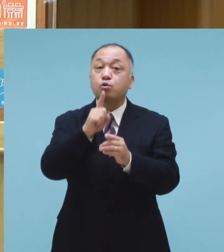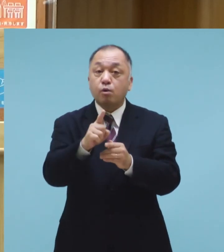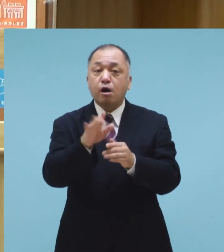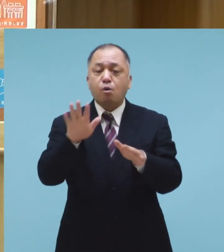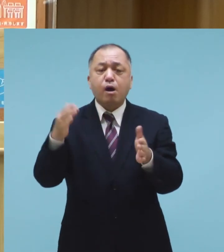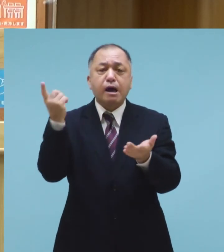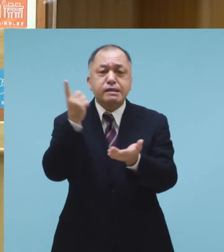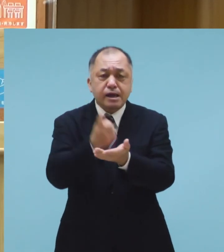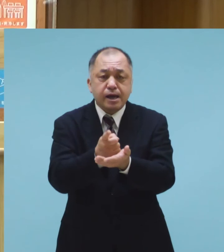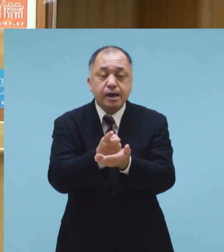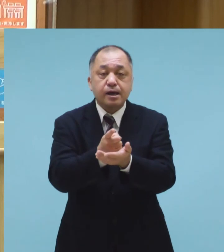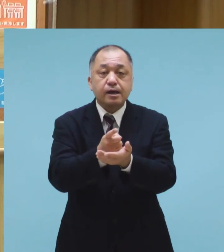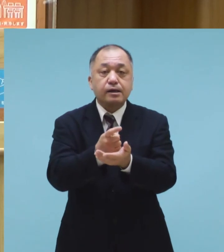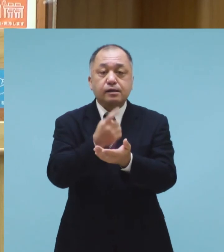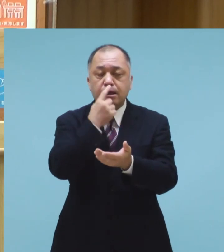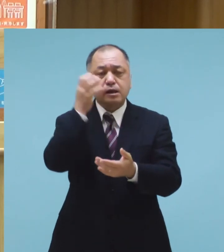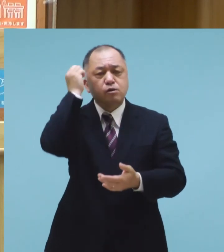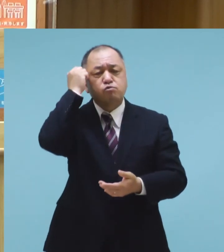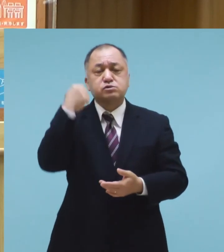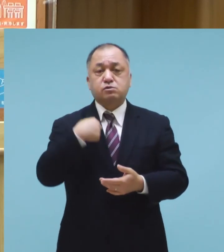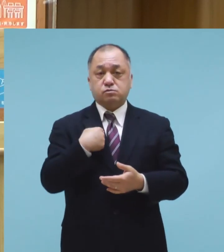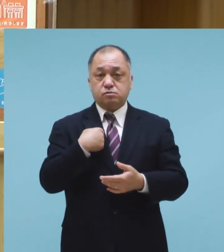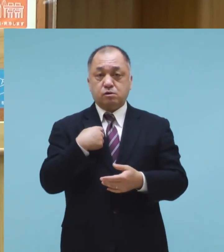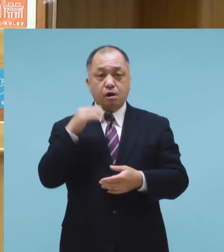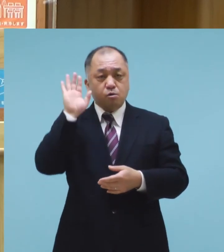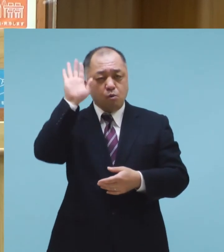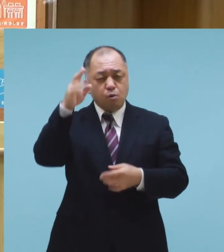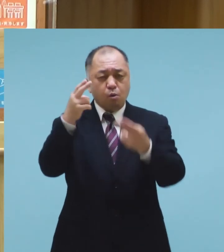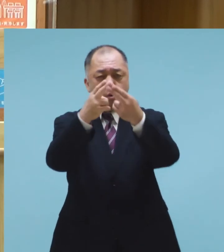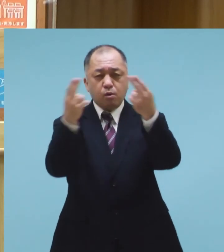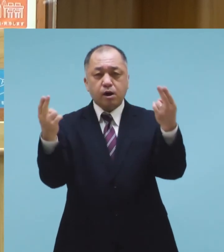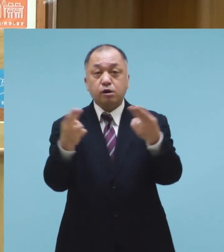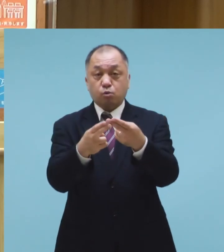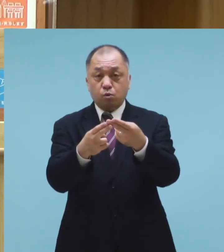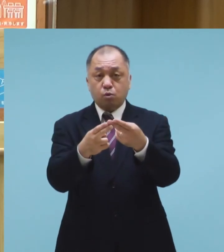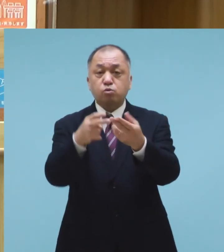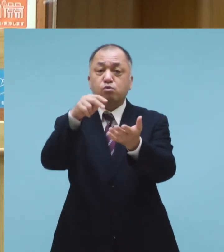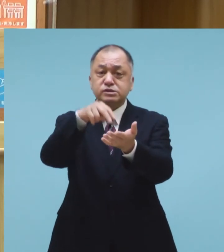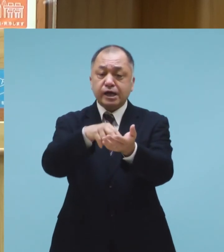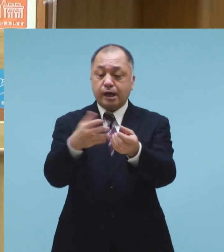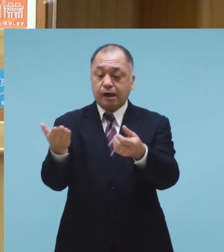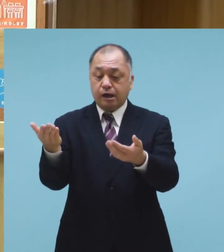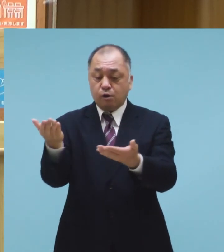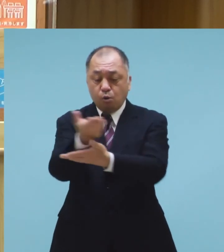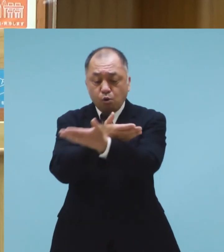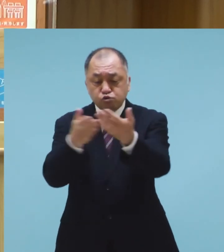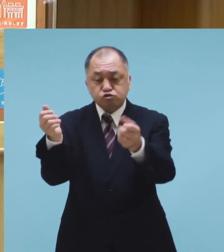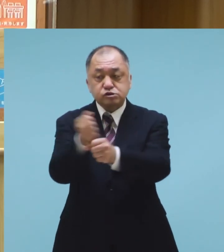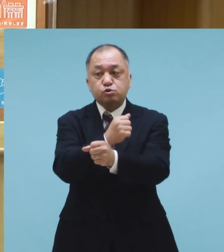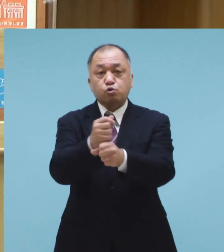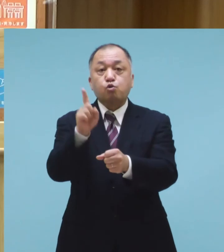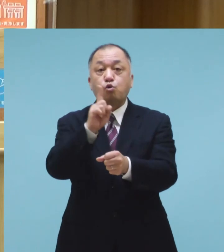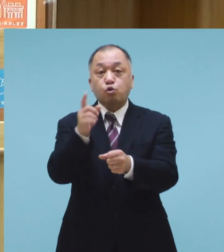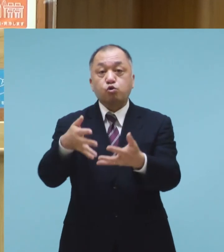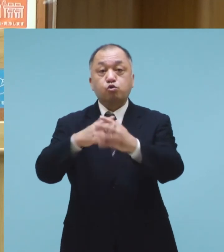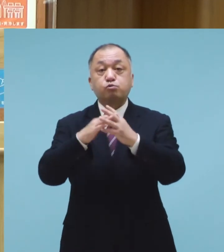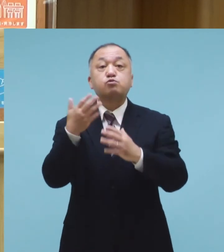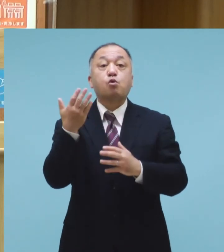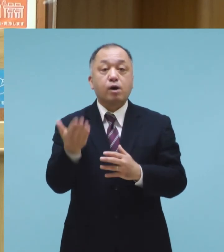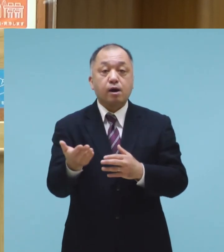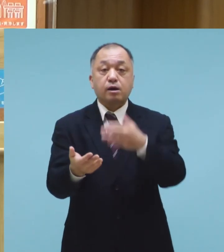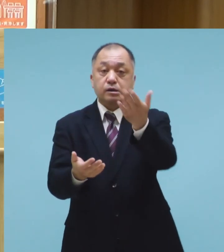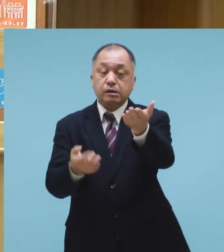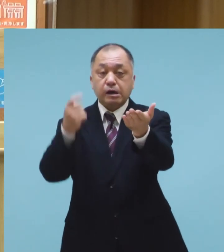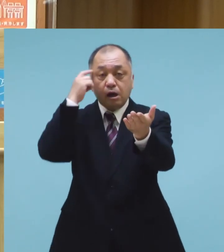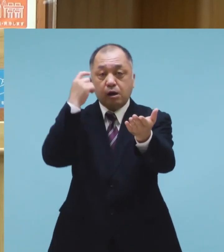たかと記憶してるんですけども、今後北海道としてどういうふうにこの交流事業に向けて取り組んでいくか、今の時点でもお考えあればお